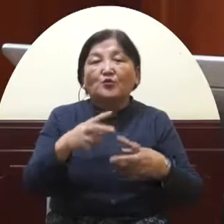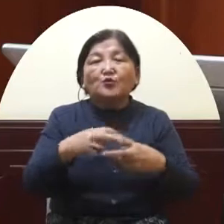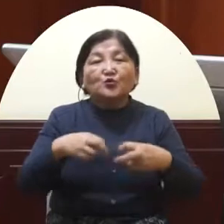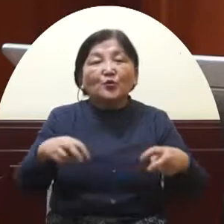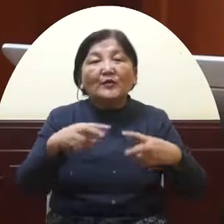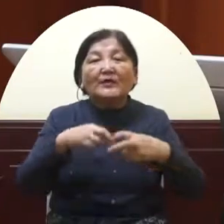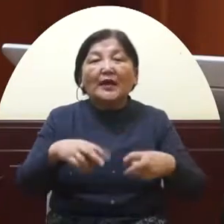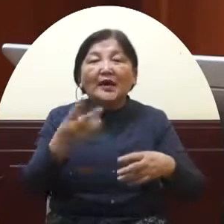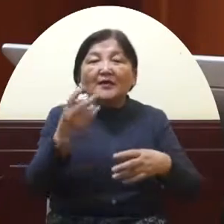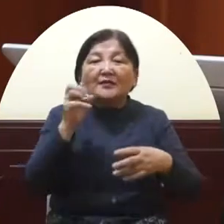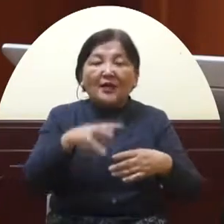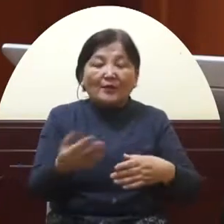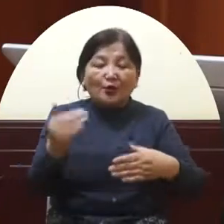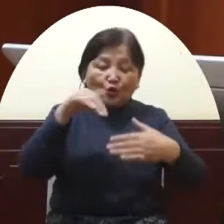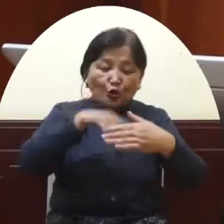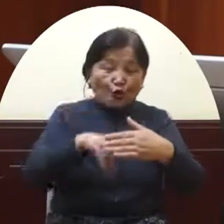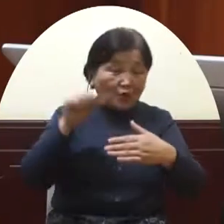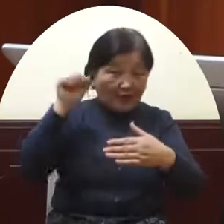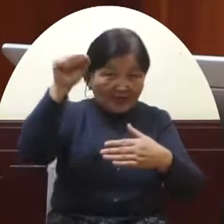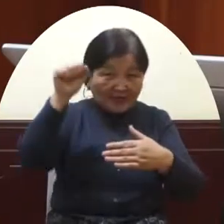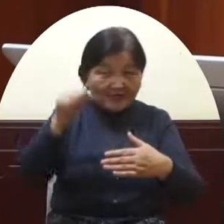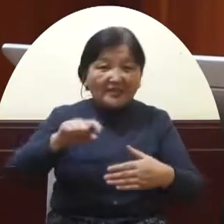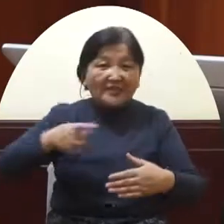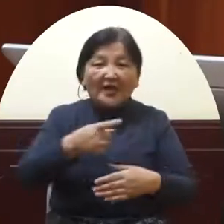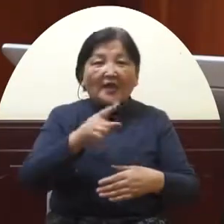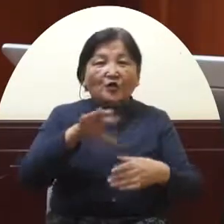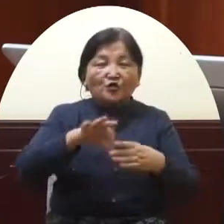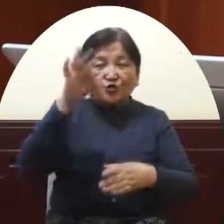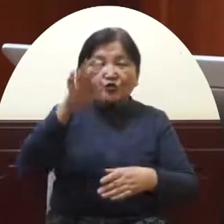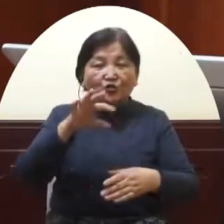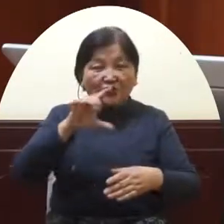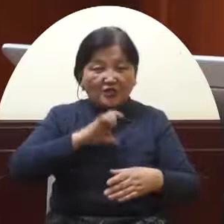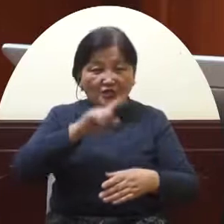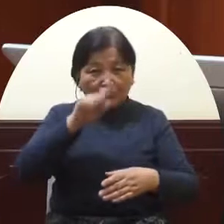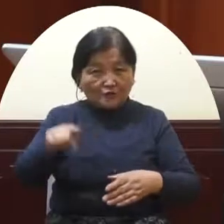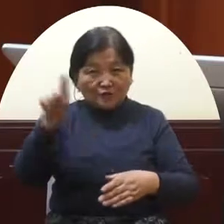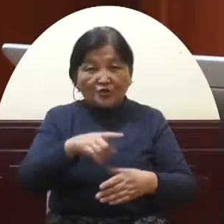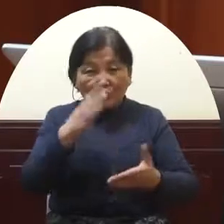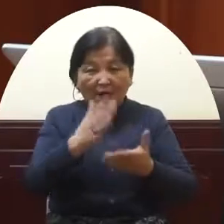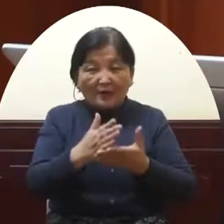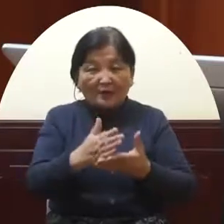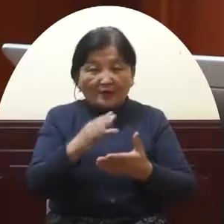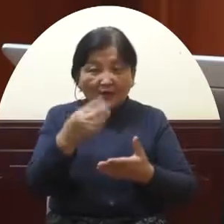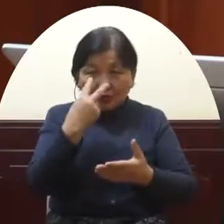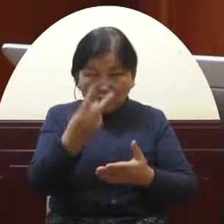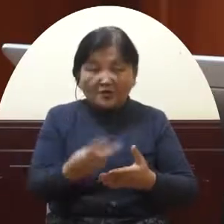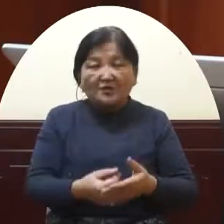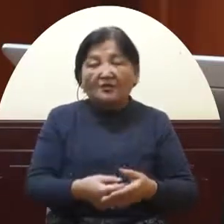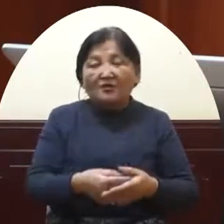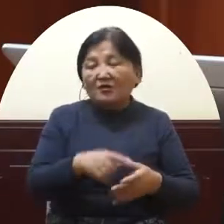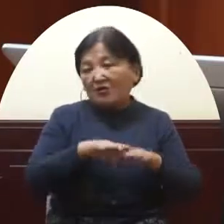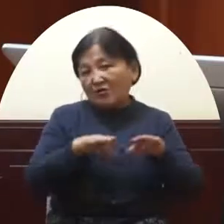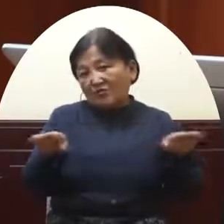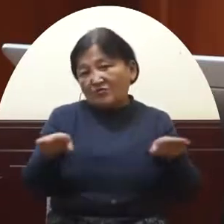Энэ яагаад намын дотоод арчлал сонгогчийн эрхийг зөрчөөд байгаа юм бэ гэдэг асуудалтай би холбоч хийлье гэж бодож байна. Намын дотоод арчлалын